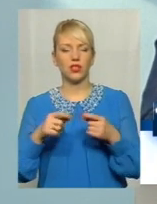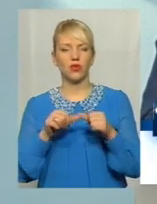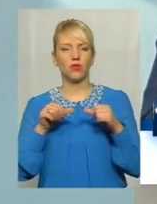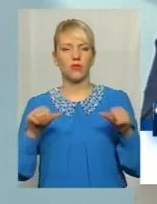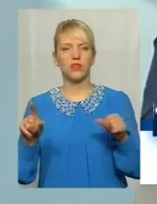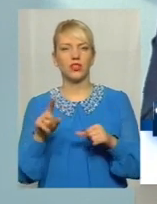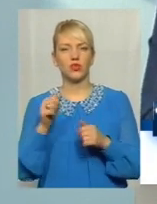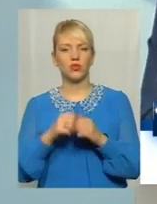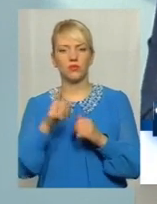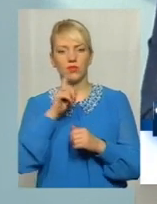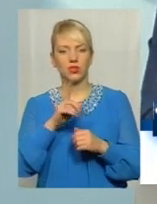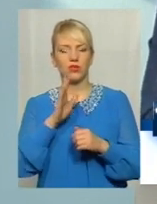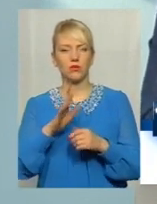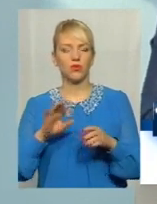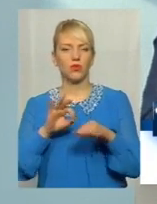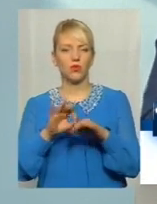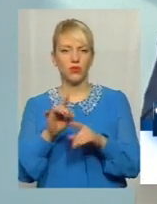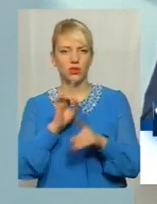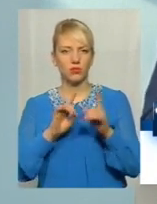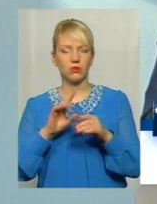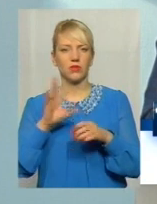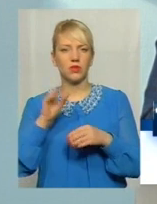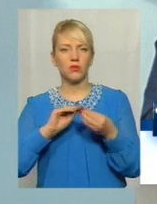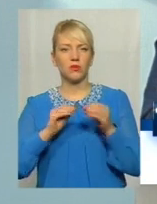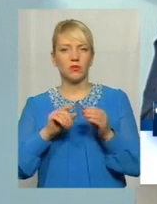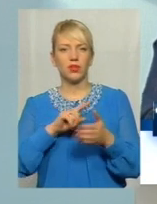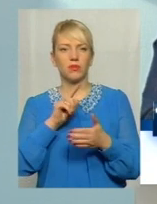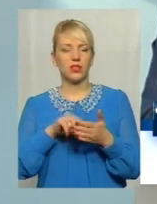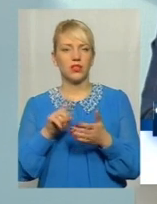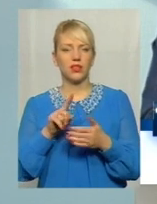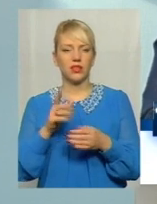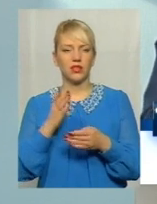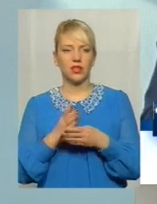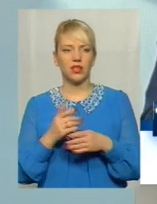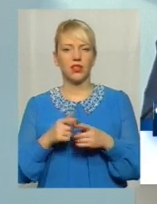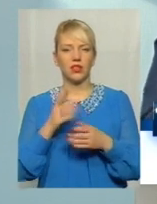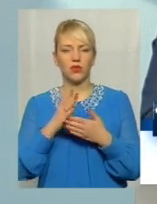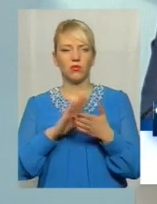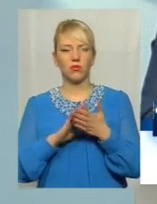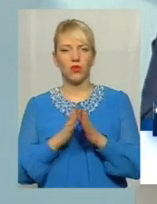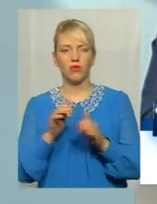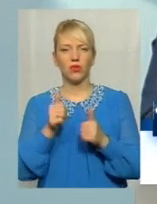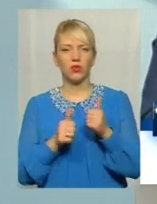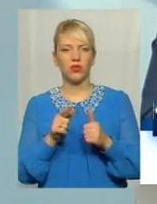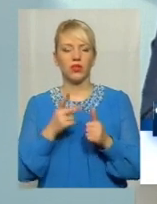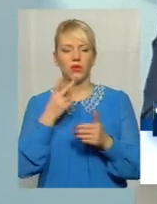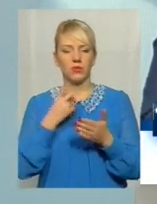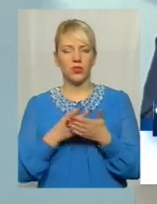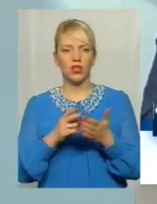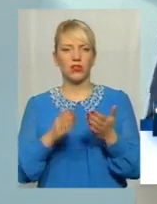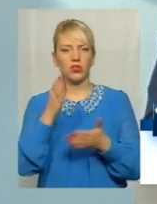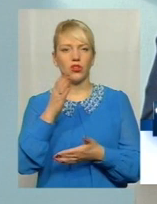всіх проблемних питаннях, які виникали протягом місяця, тому що в нас є умови конкурсу, які передбачають розірвання договору, дуже багато